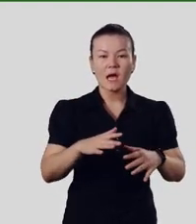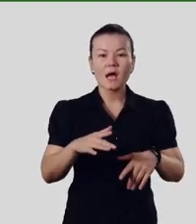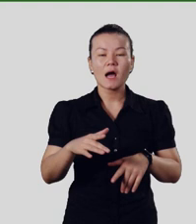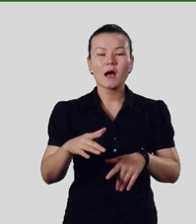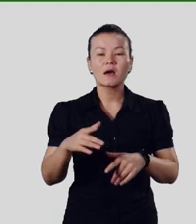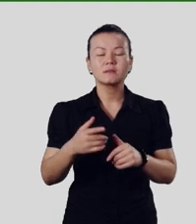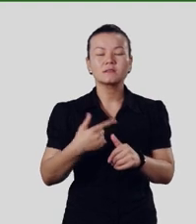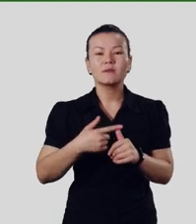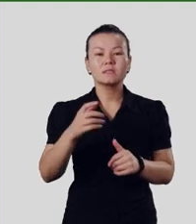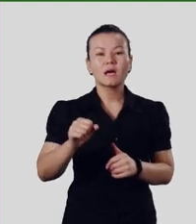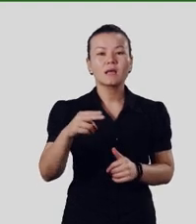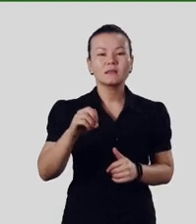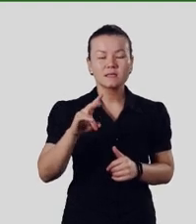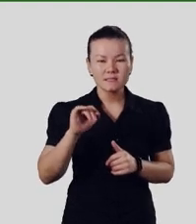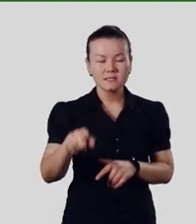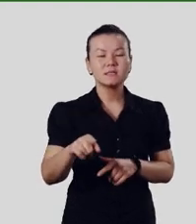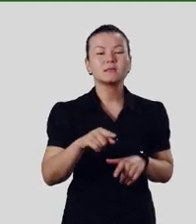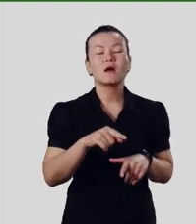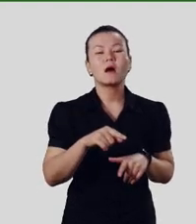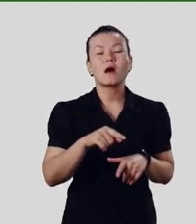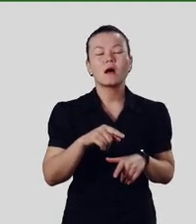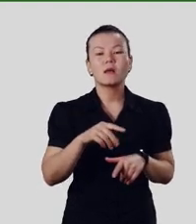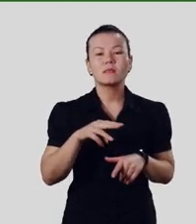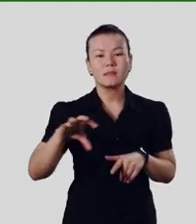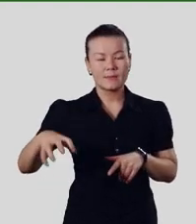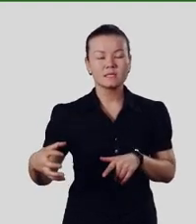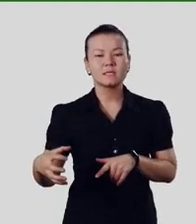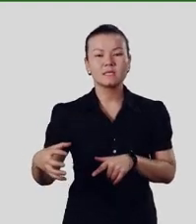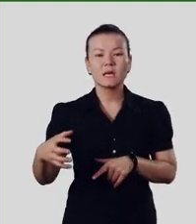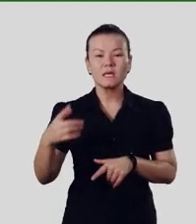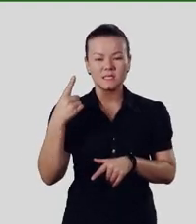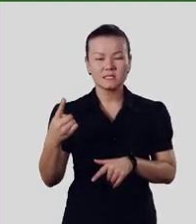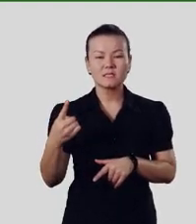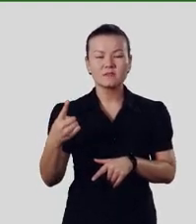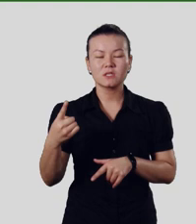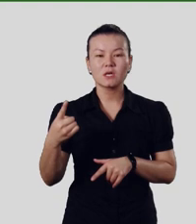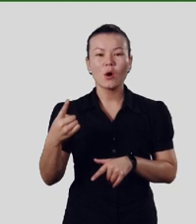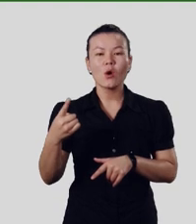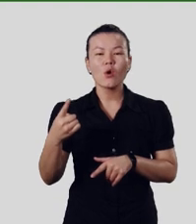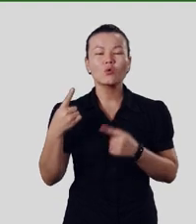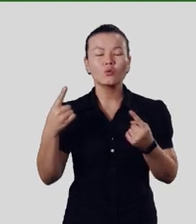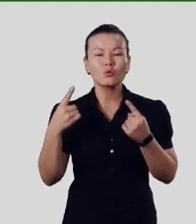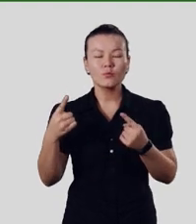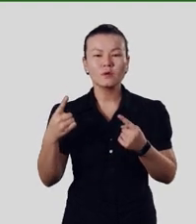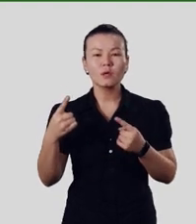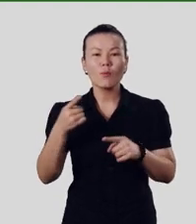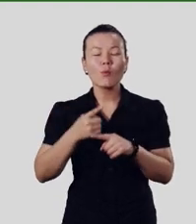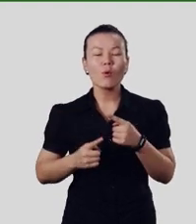– Аденский залив. На материке – единственный крупный полуостров – Сомали.